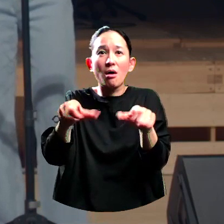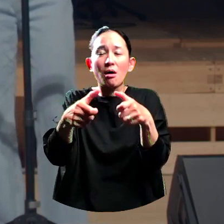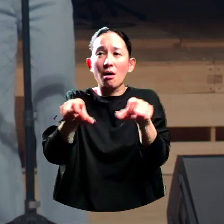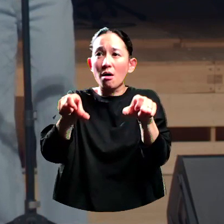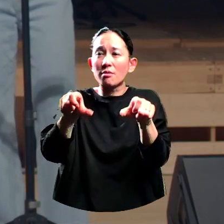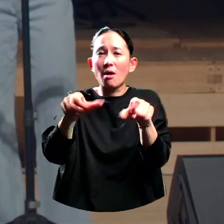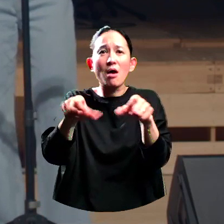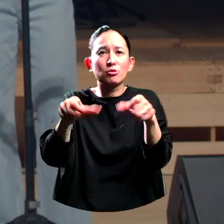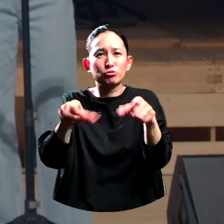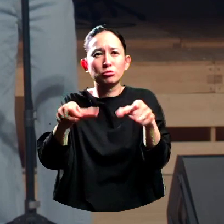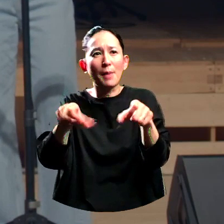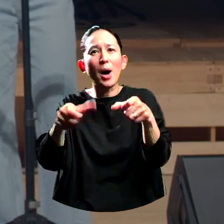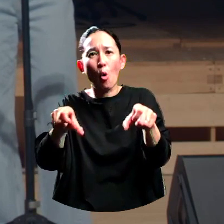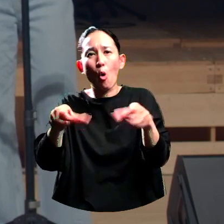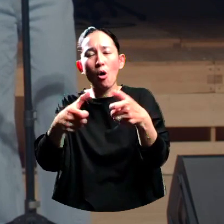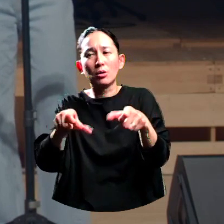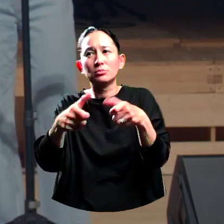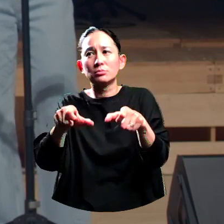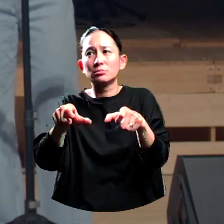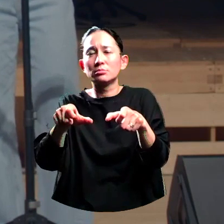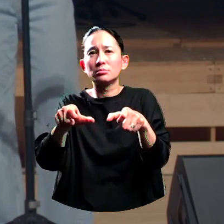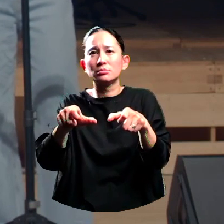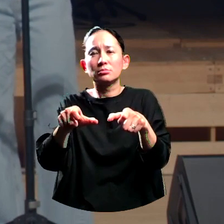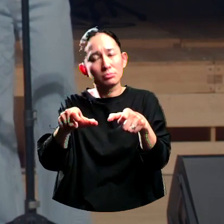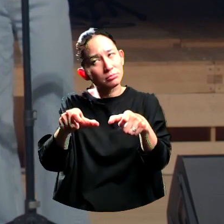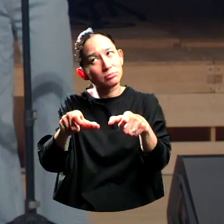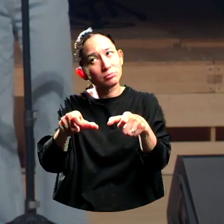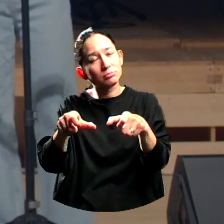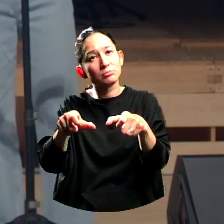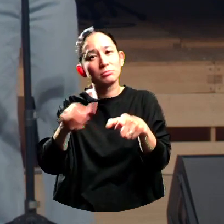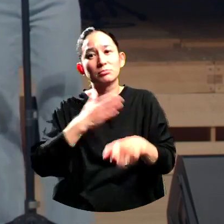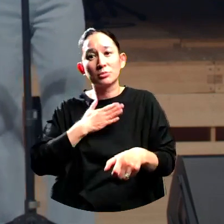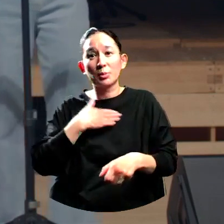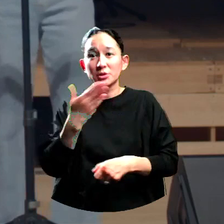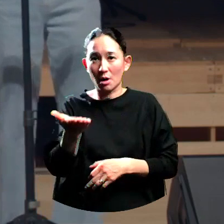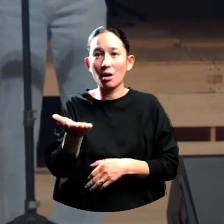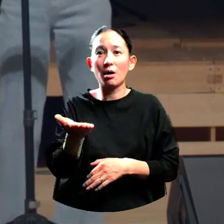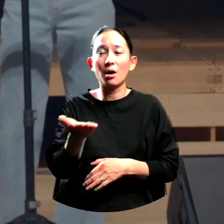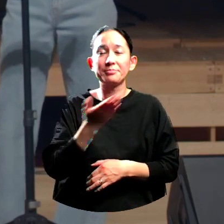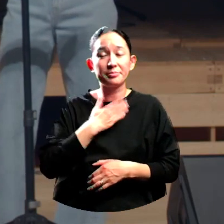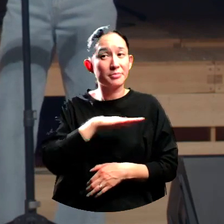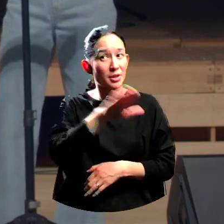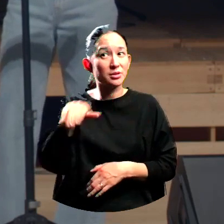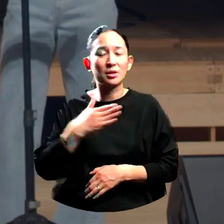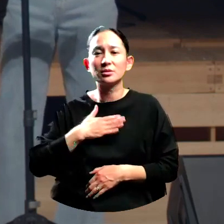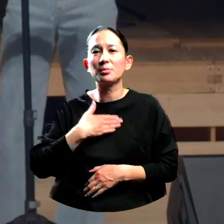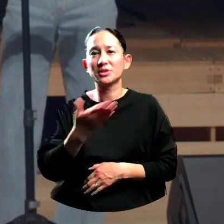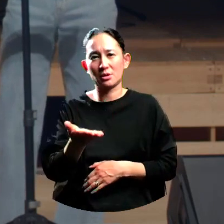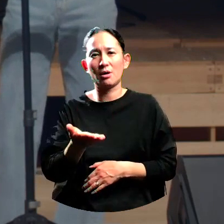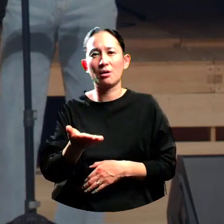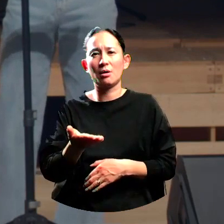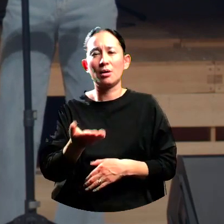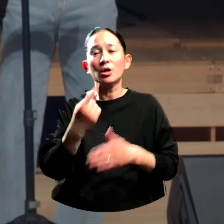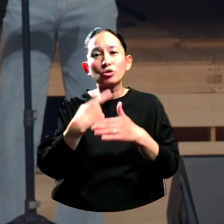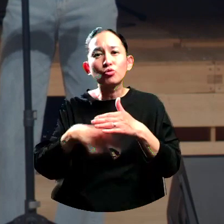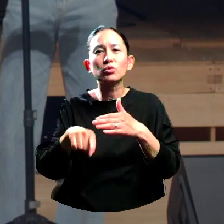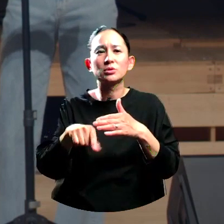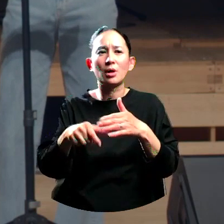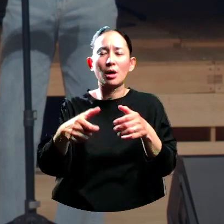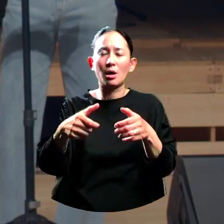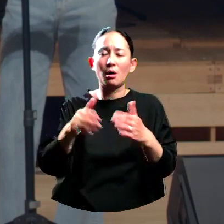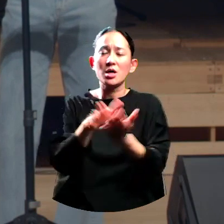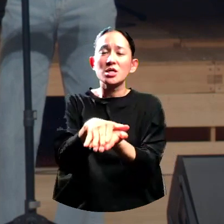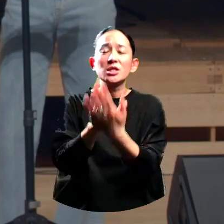Speaking of Easter eggs, do you guys know why they are eggs? 皆さん知ってます？どうしてイースターはエッグなん